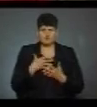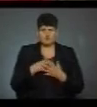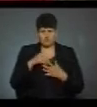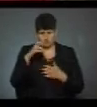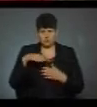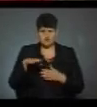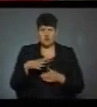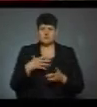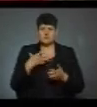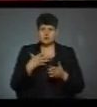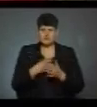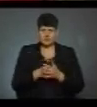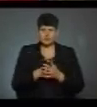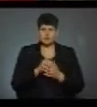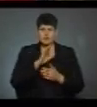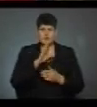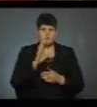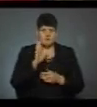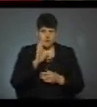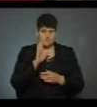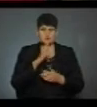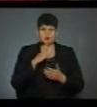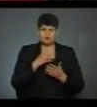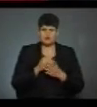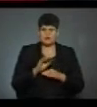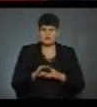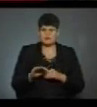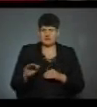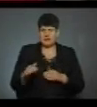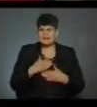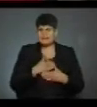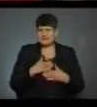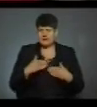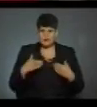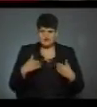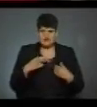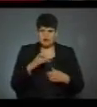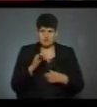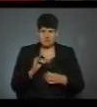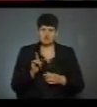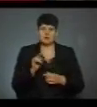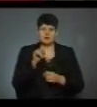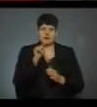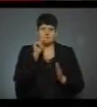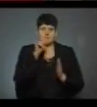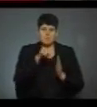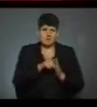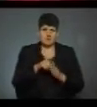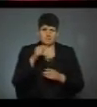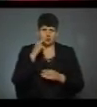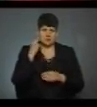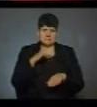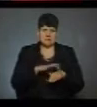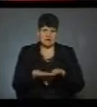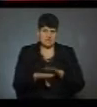державу, свою маму, своїх дітей і не хотів би, щоб вони потрапили у російське ярмо.